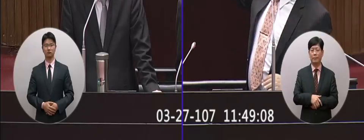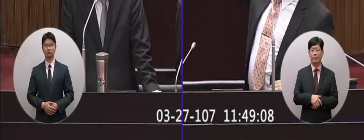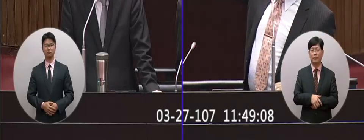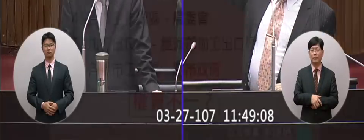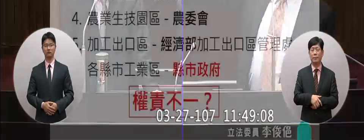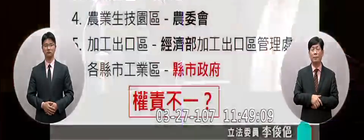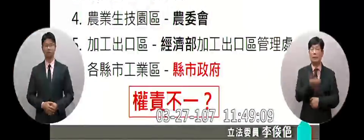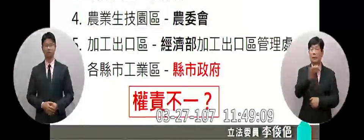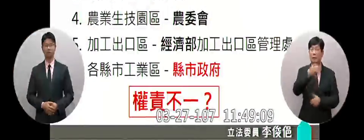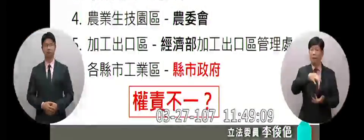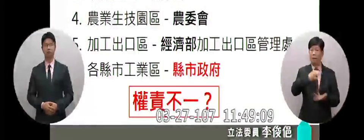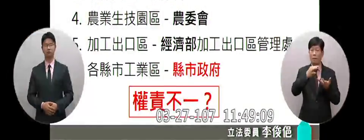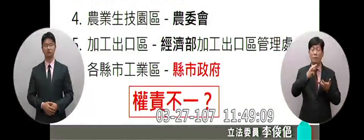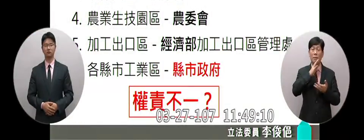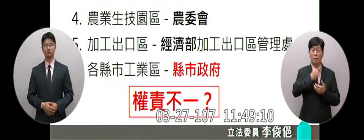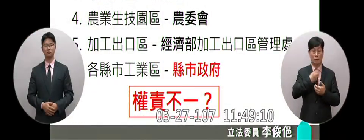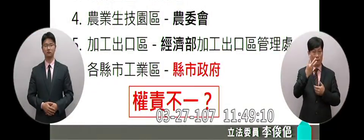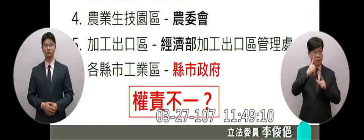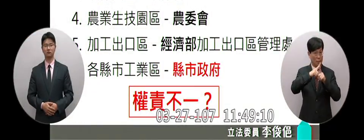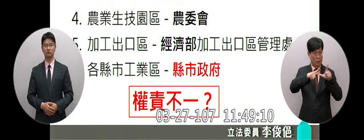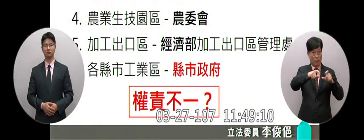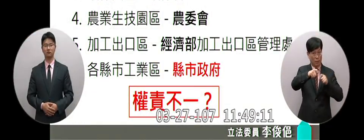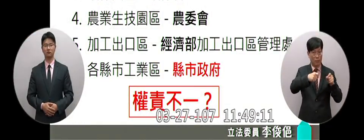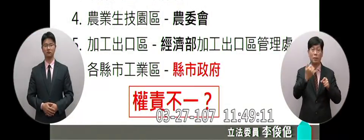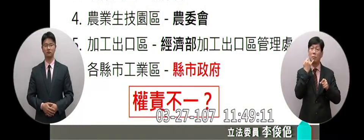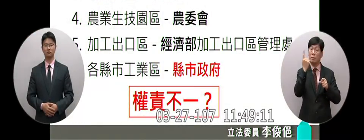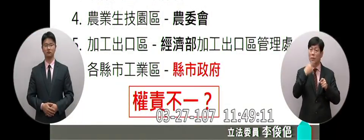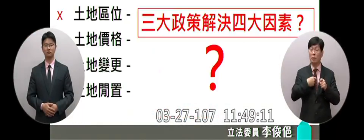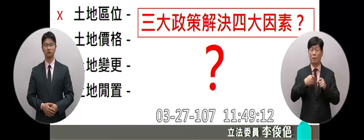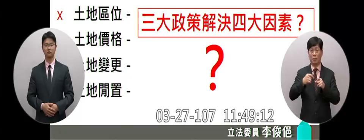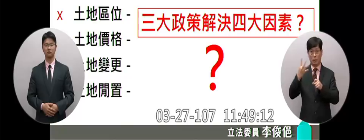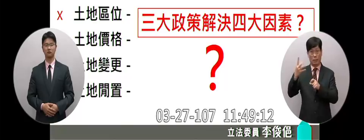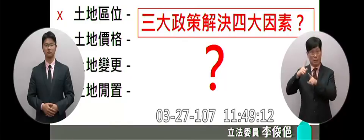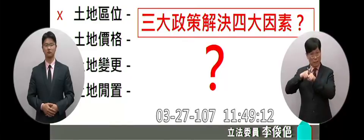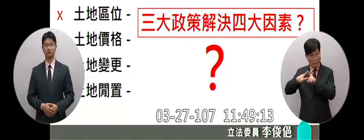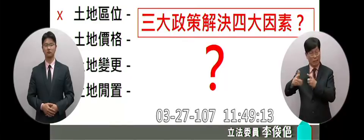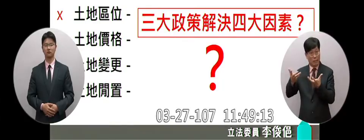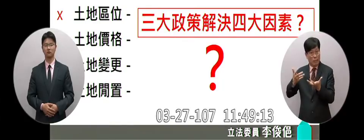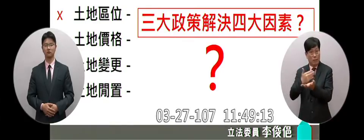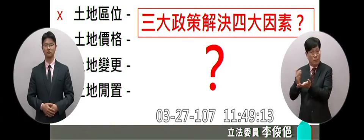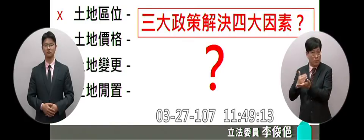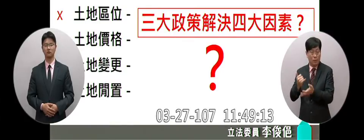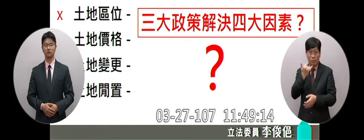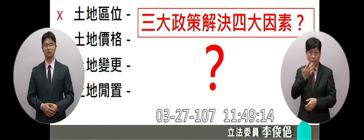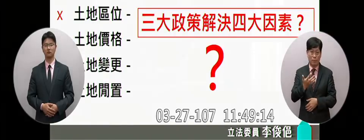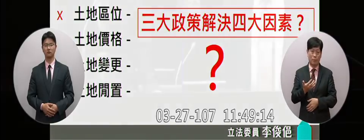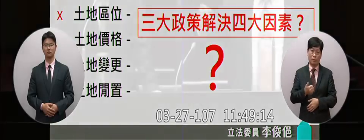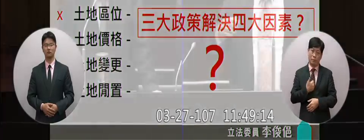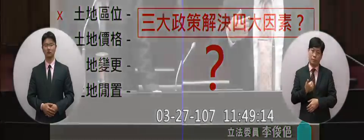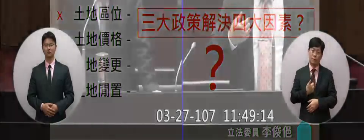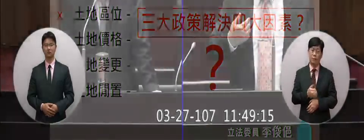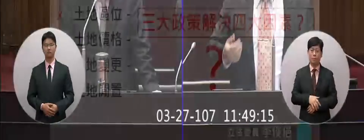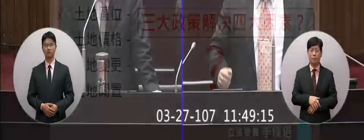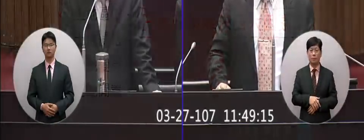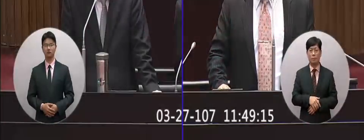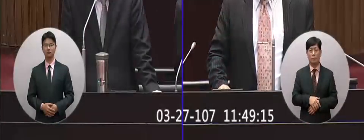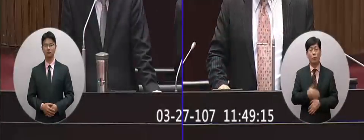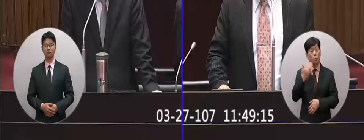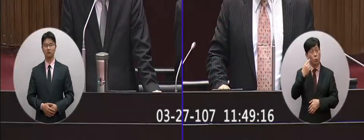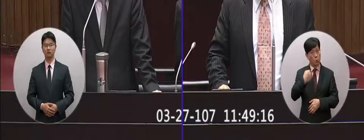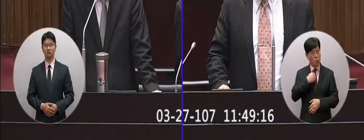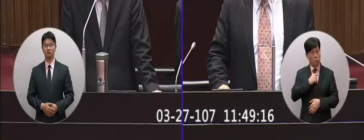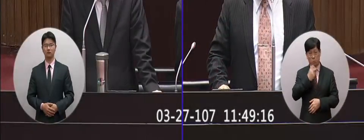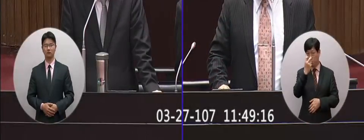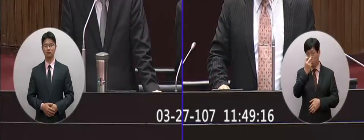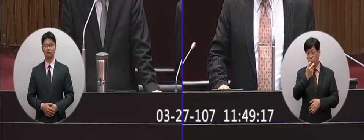那所以刚刚讲的是三大政策可不可以解决四大因素的问题啊？哦，阿老实讲哦，就我的立场